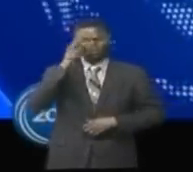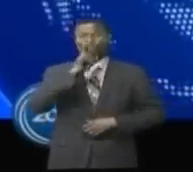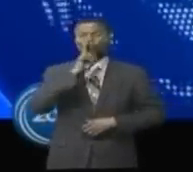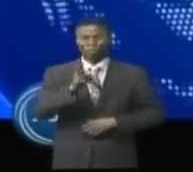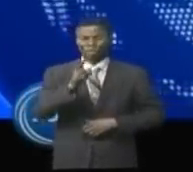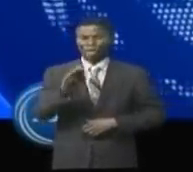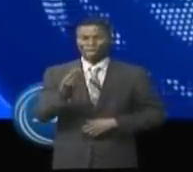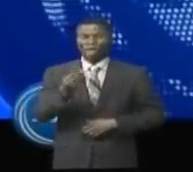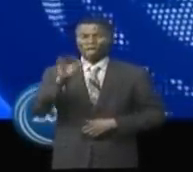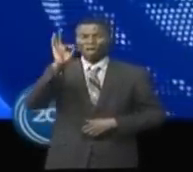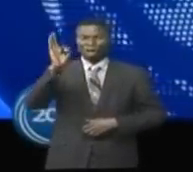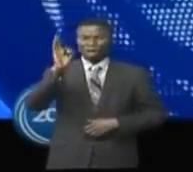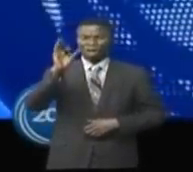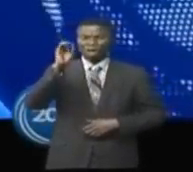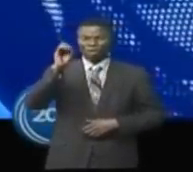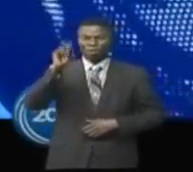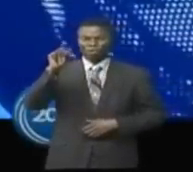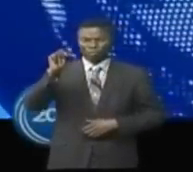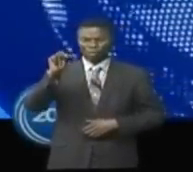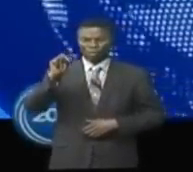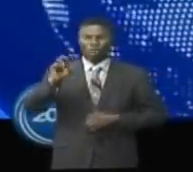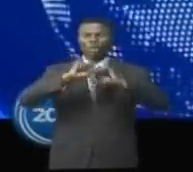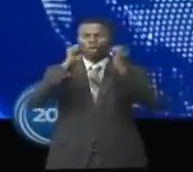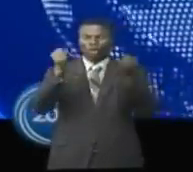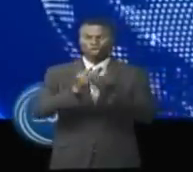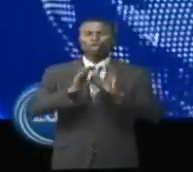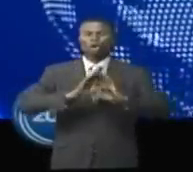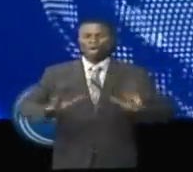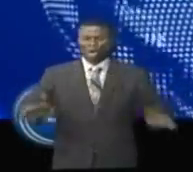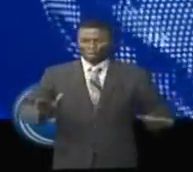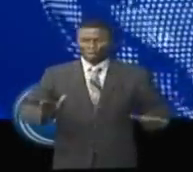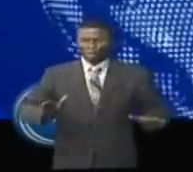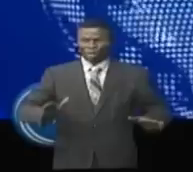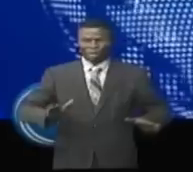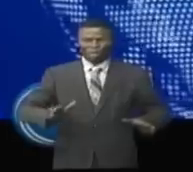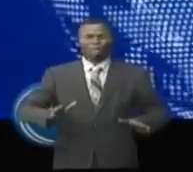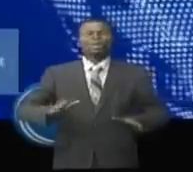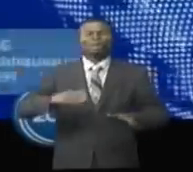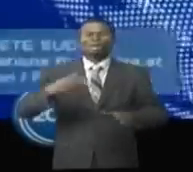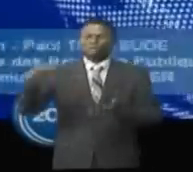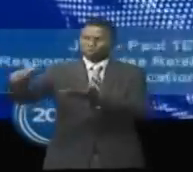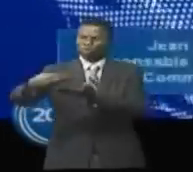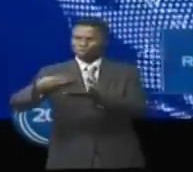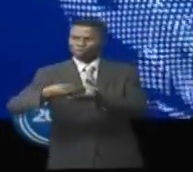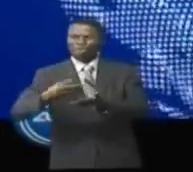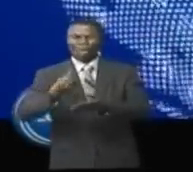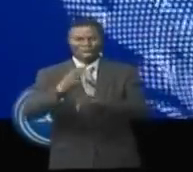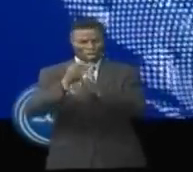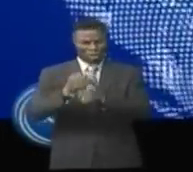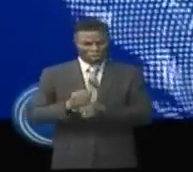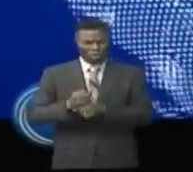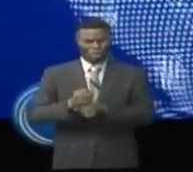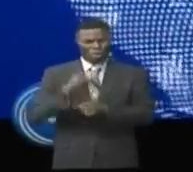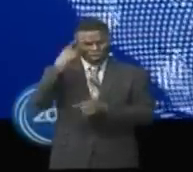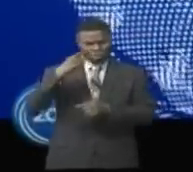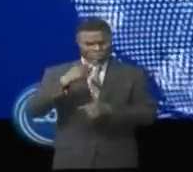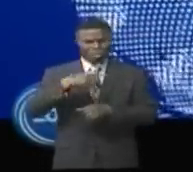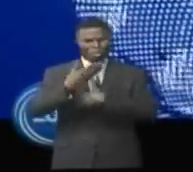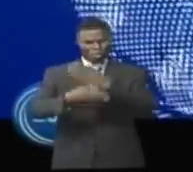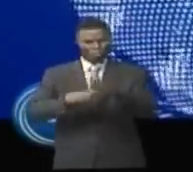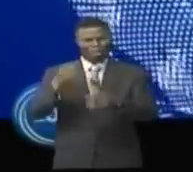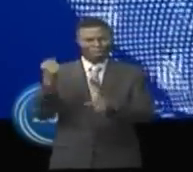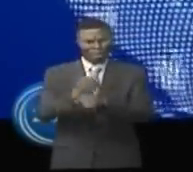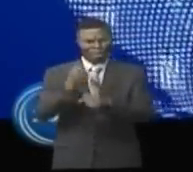le FONER est encore viable, est encore capable de mobiliser les fonds pour assurer